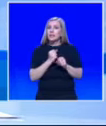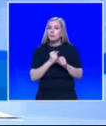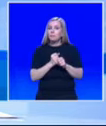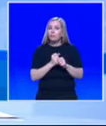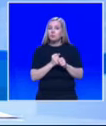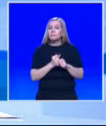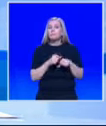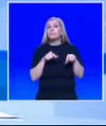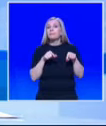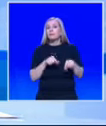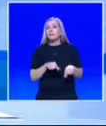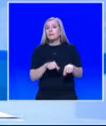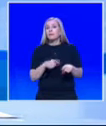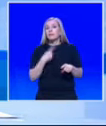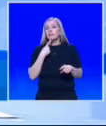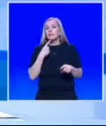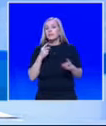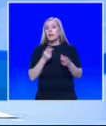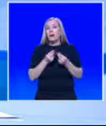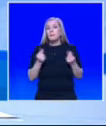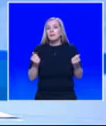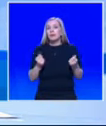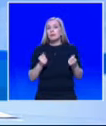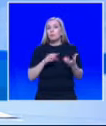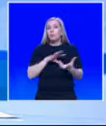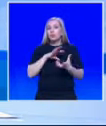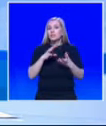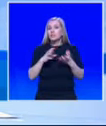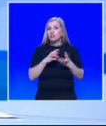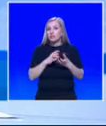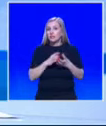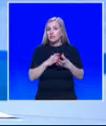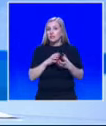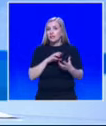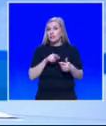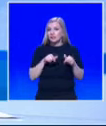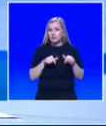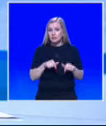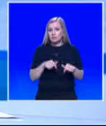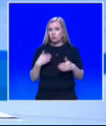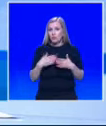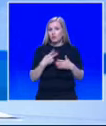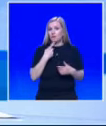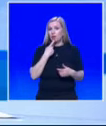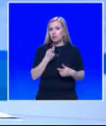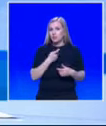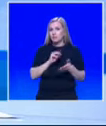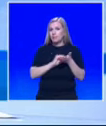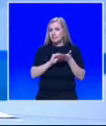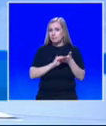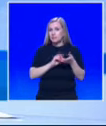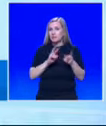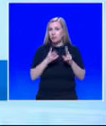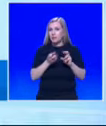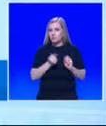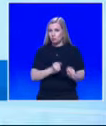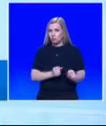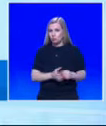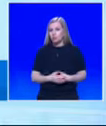намали ли политическите кризи, в които живяхме в последните 2 години? Как смятате? Това също е заложена промяна в